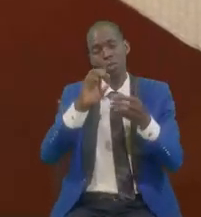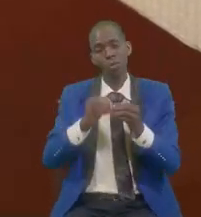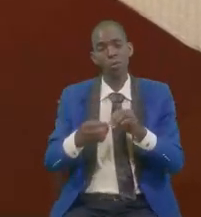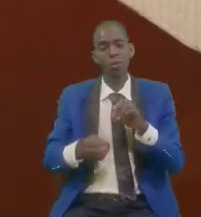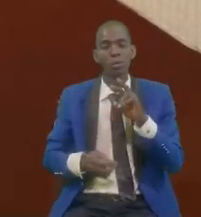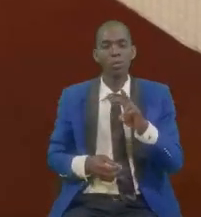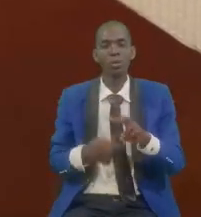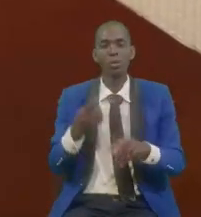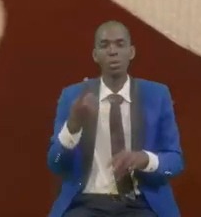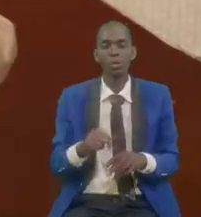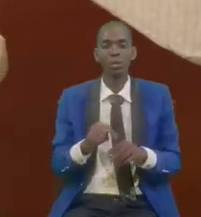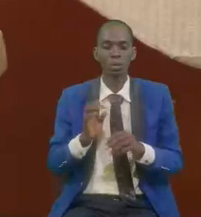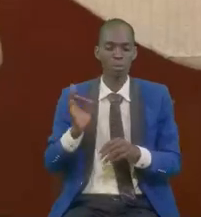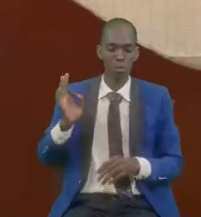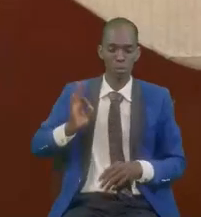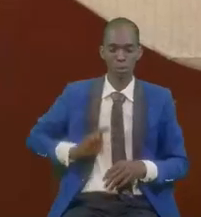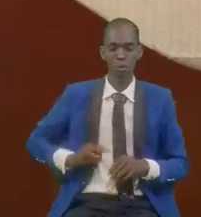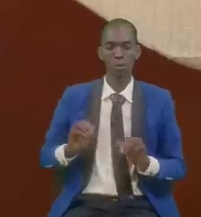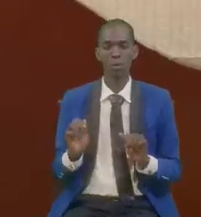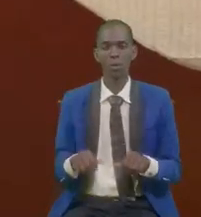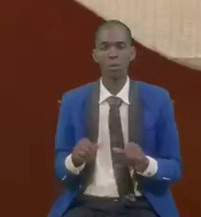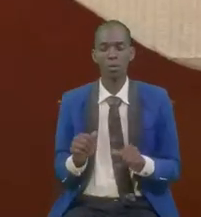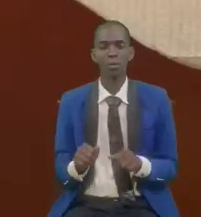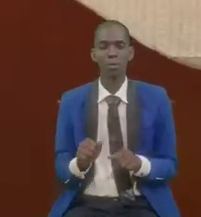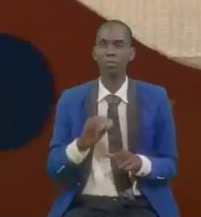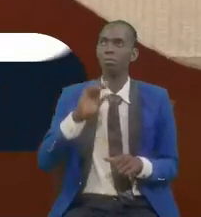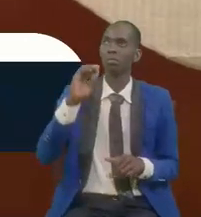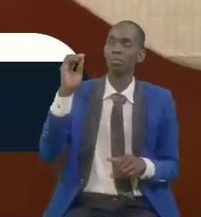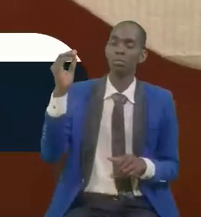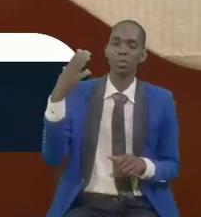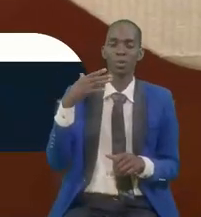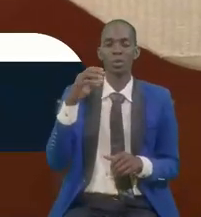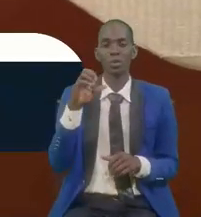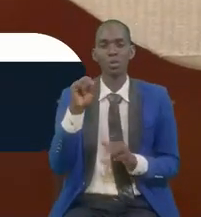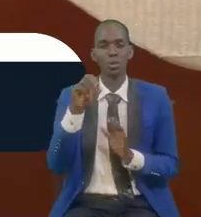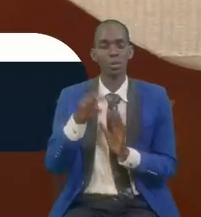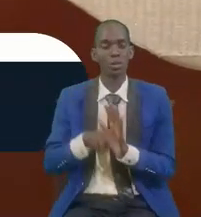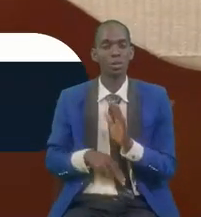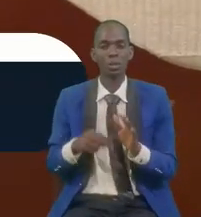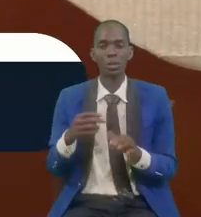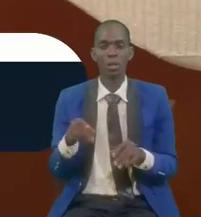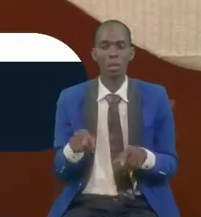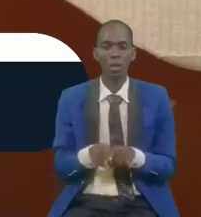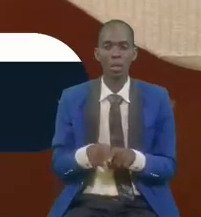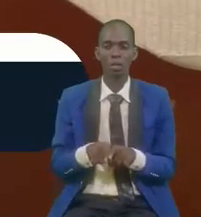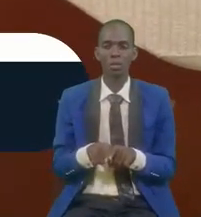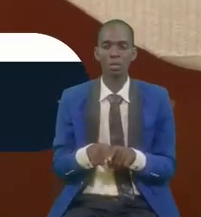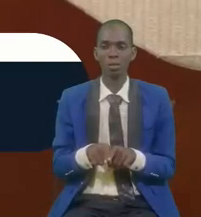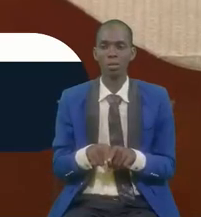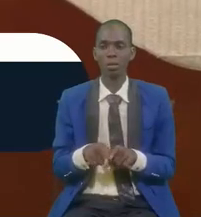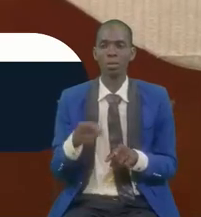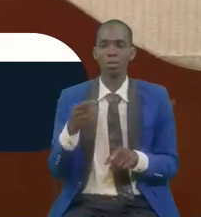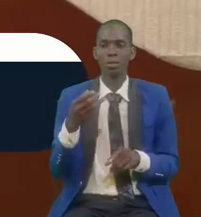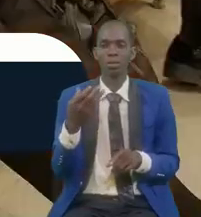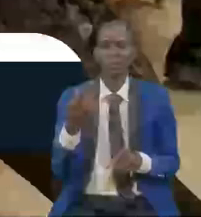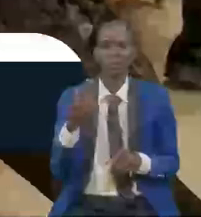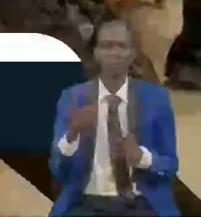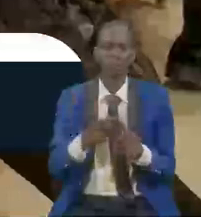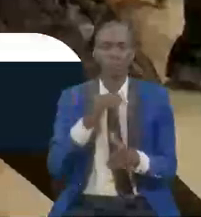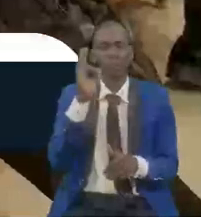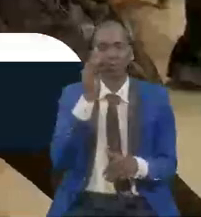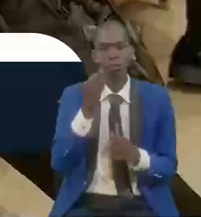Père par la parole. 2, la grâce profitable comme des prémices à travers la